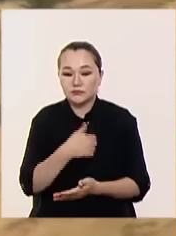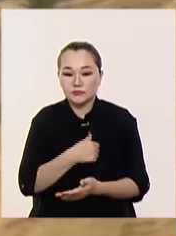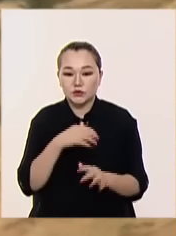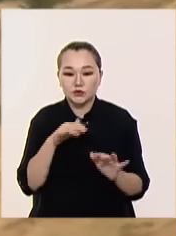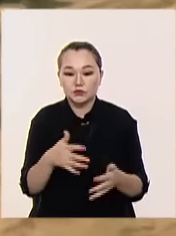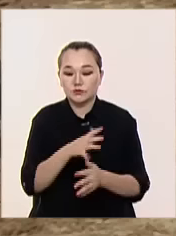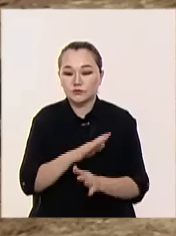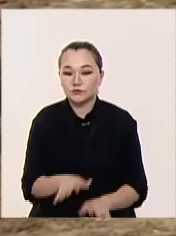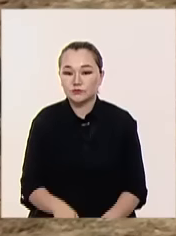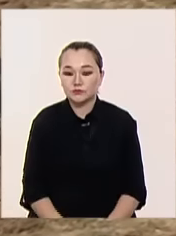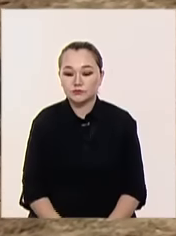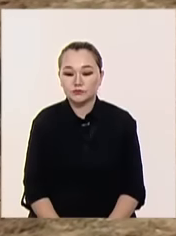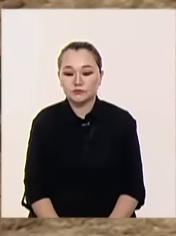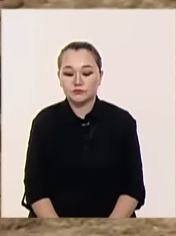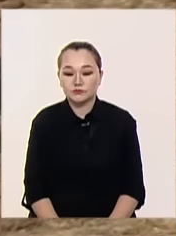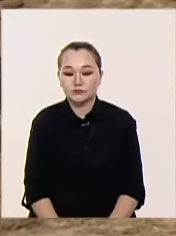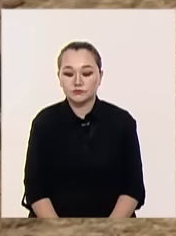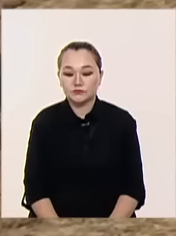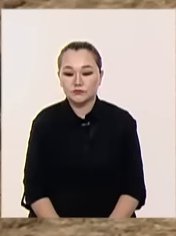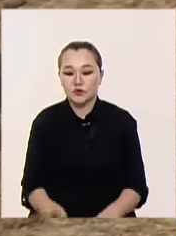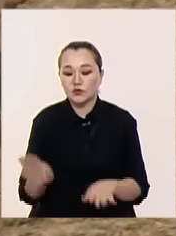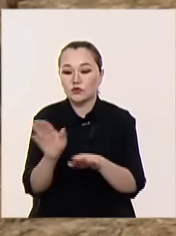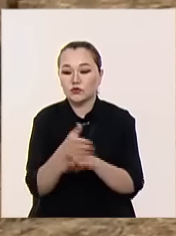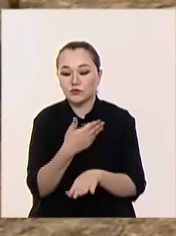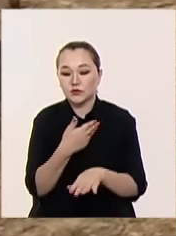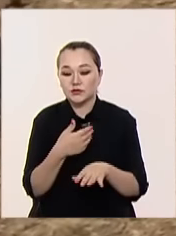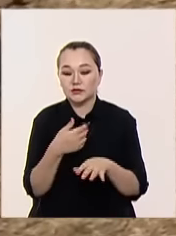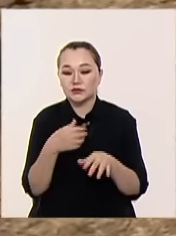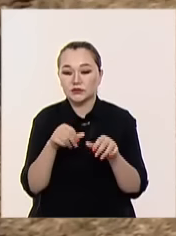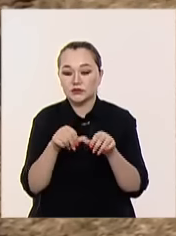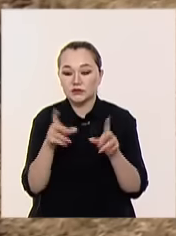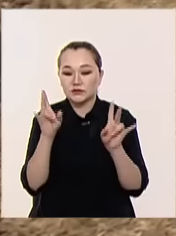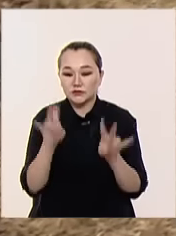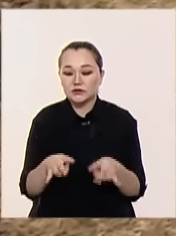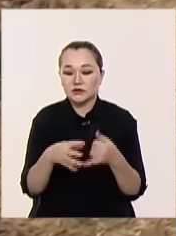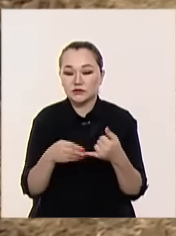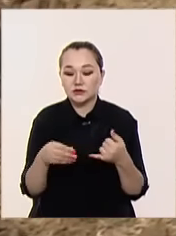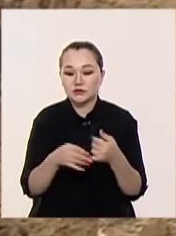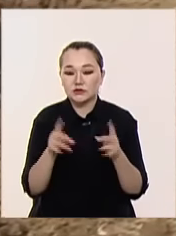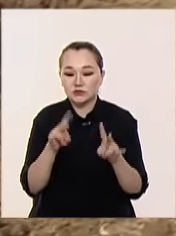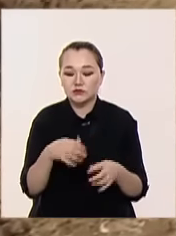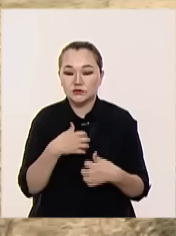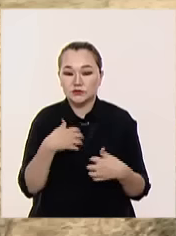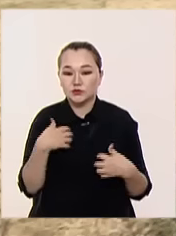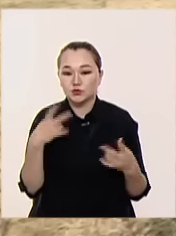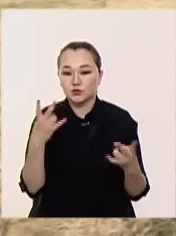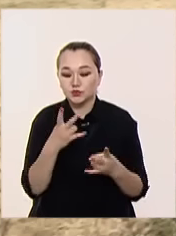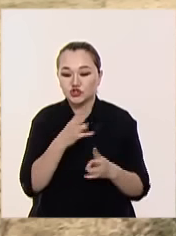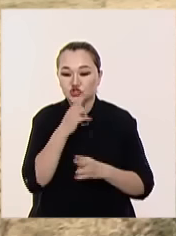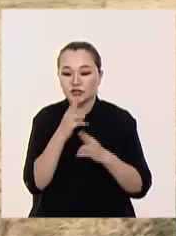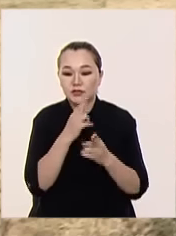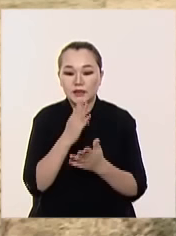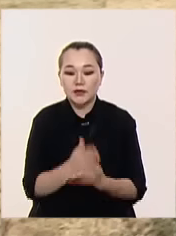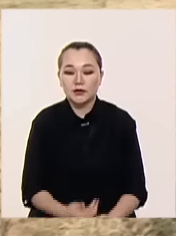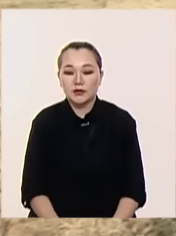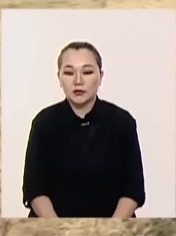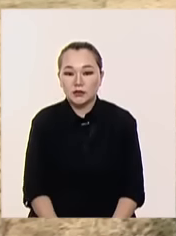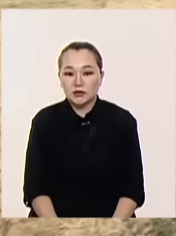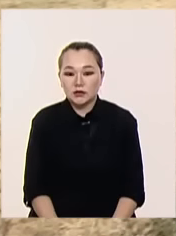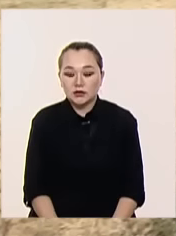отыр. Жайылым қалсын! Жайылым қалсын! Жайылым қалсын! Мақсат Жақсыбайұлы, Информ